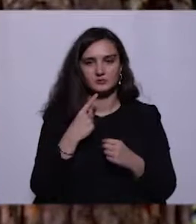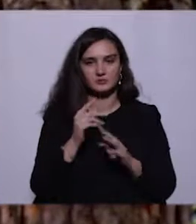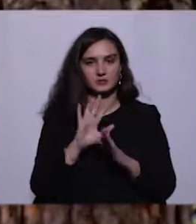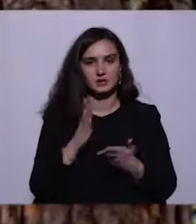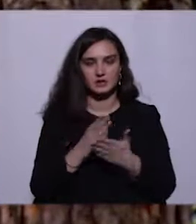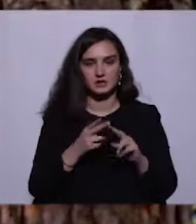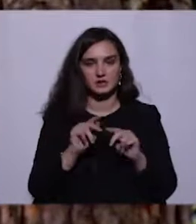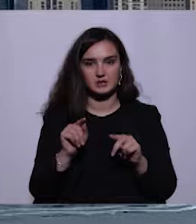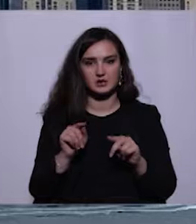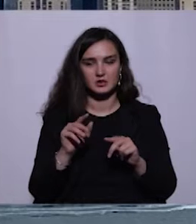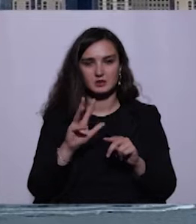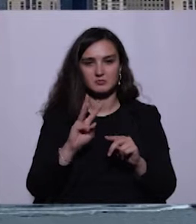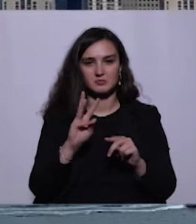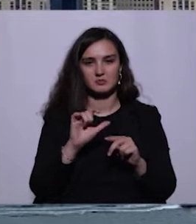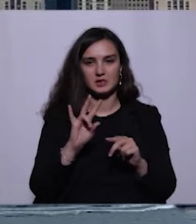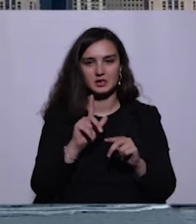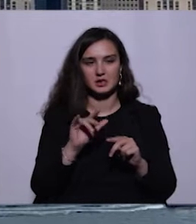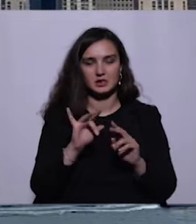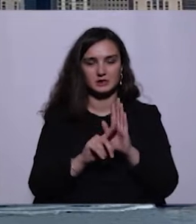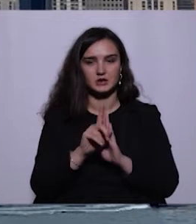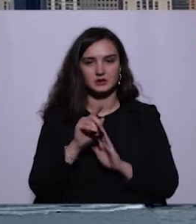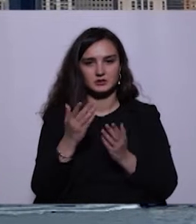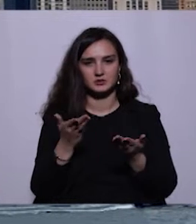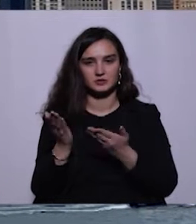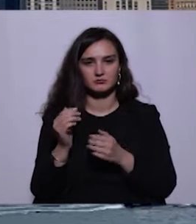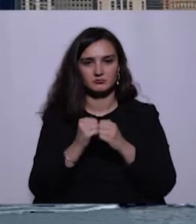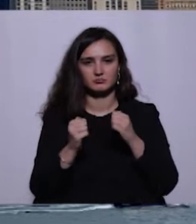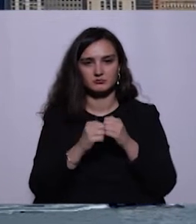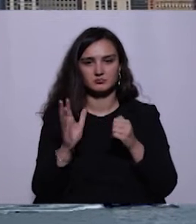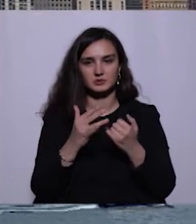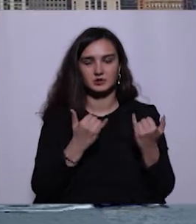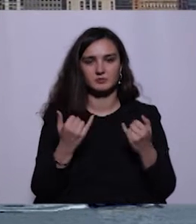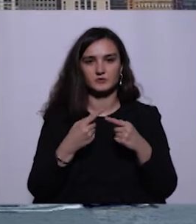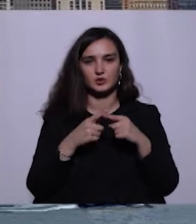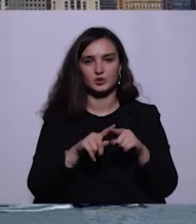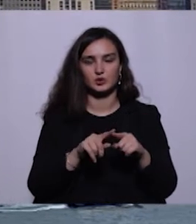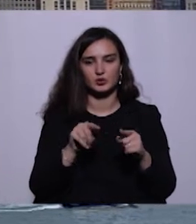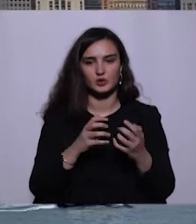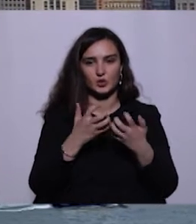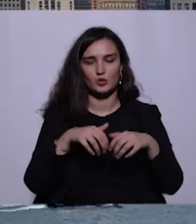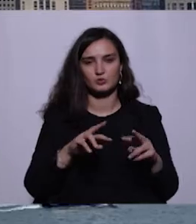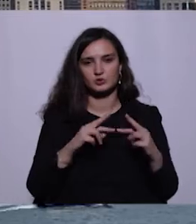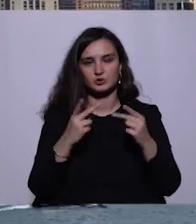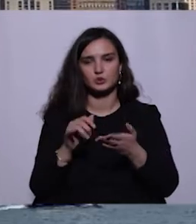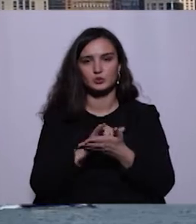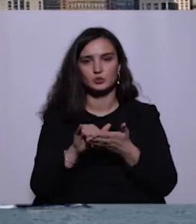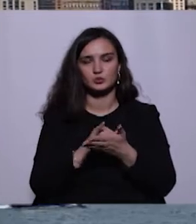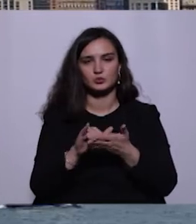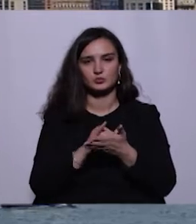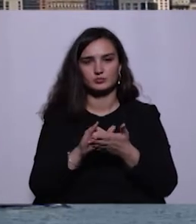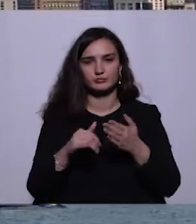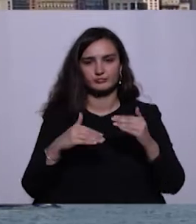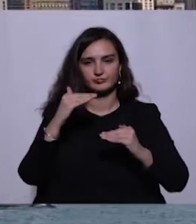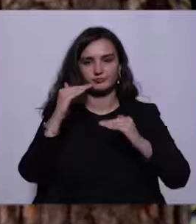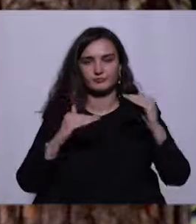არ არის ეს მენჰირული საწყისი, რომელიც თანამედროვე ტექნოლოგიებში გადაიზარდა. ნიუ-იორკის